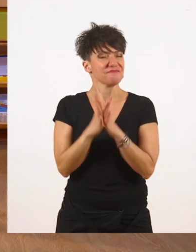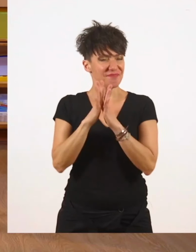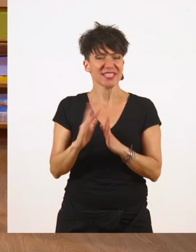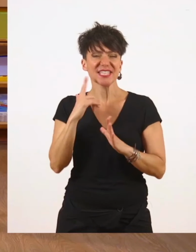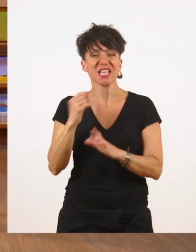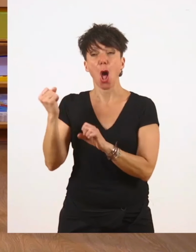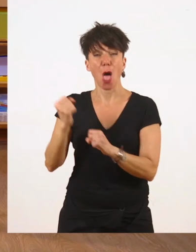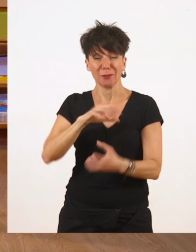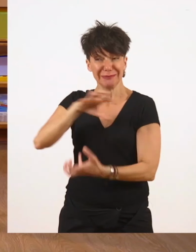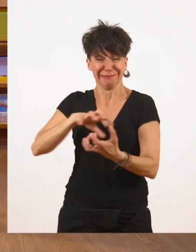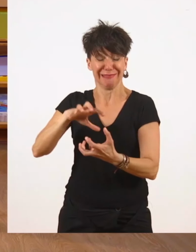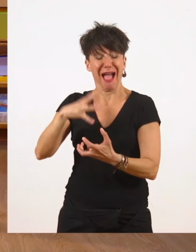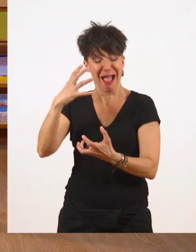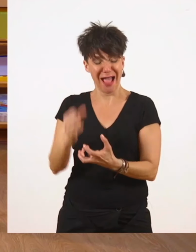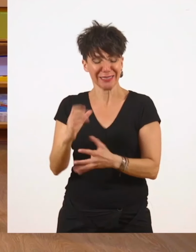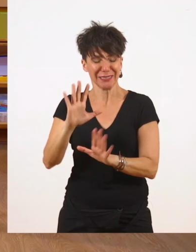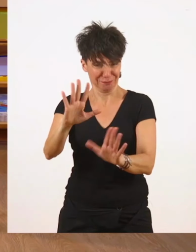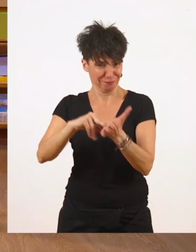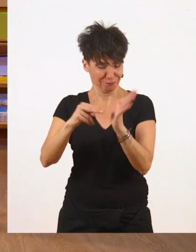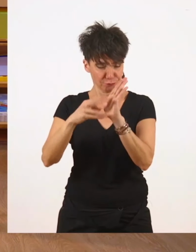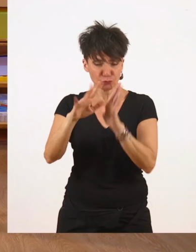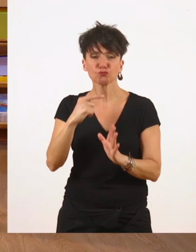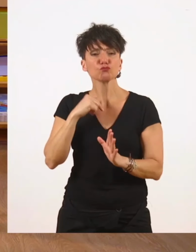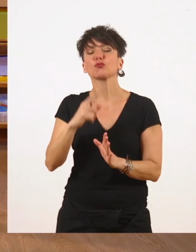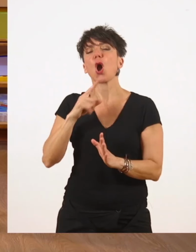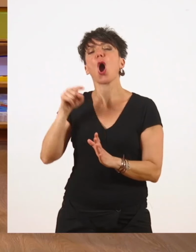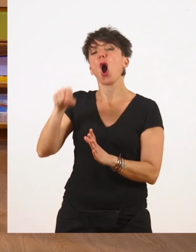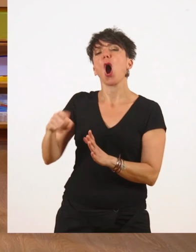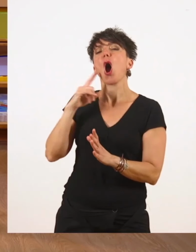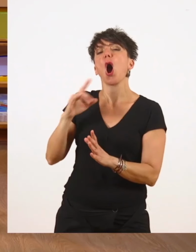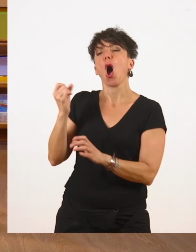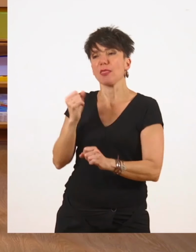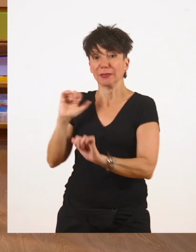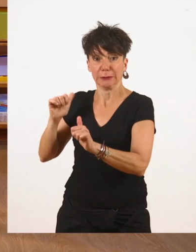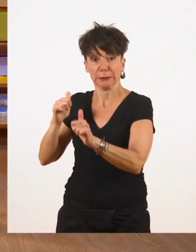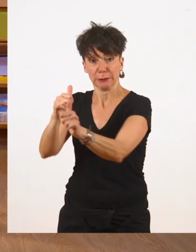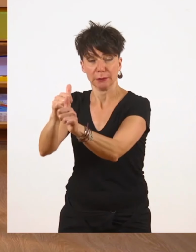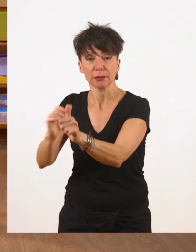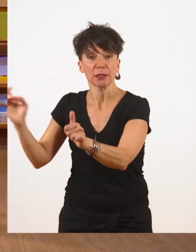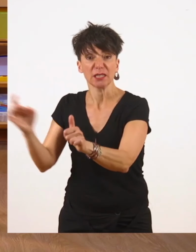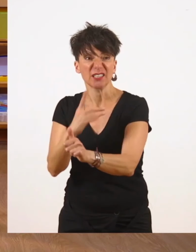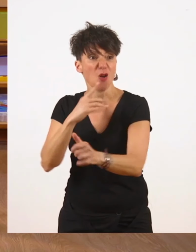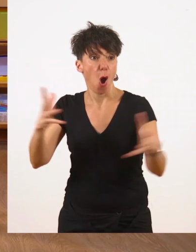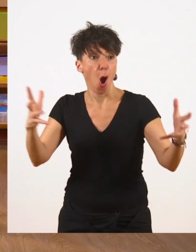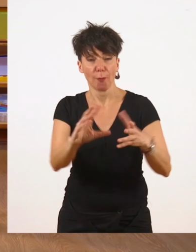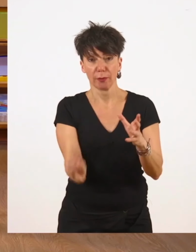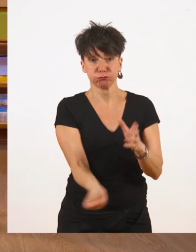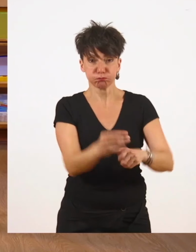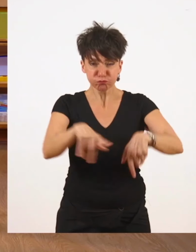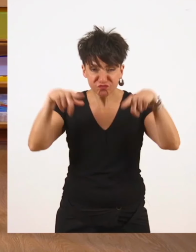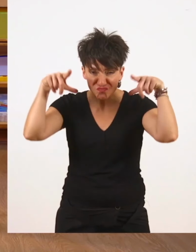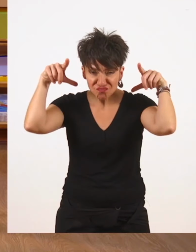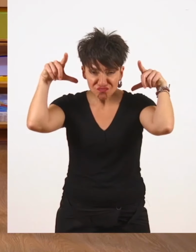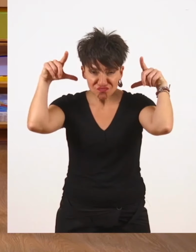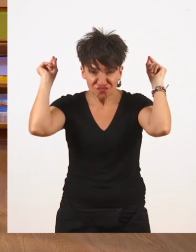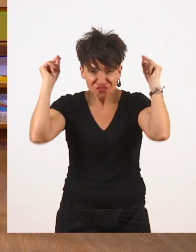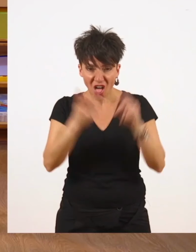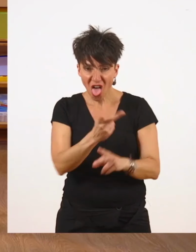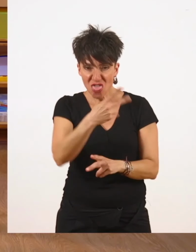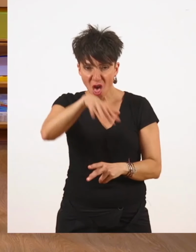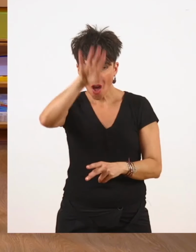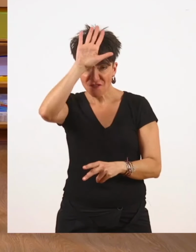Να ξέρετε, πολλά μπερδέματα γίνονται εδώ. Την ίδια στιγμή, στο ίδιο δάσος, εμφανίζεται η ομάδα των Ξωτικών, με τους βασιλείς του, τον Όμπερον και την